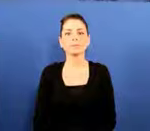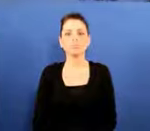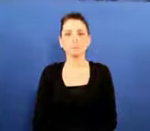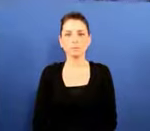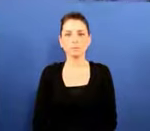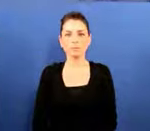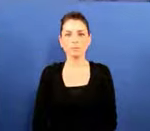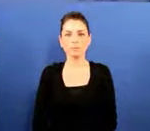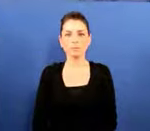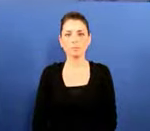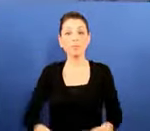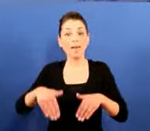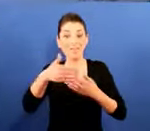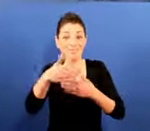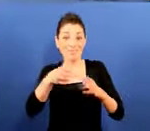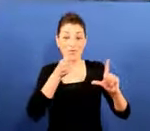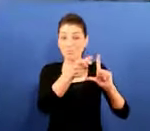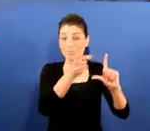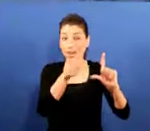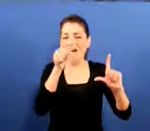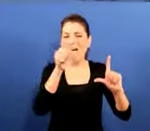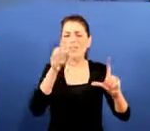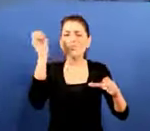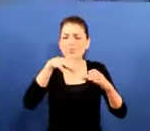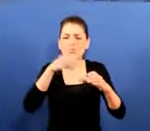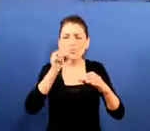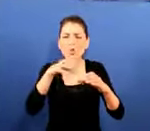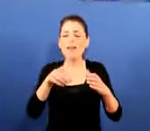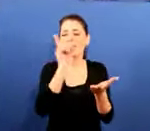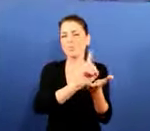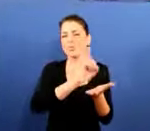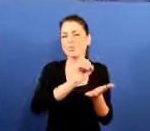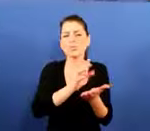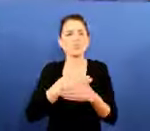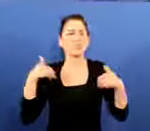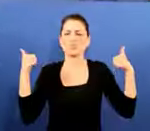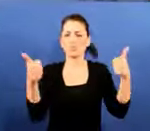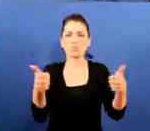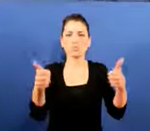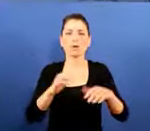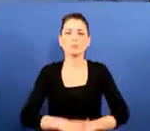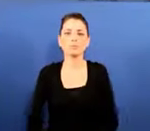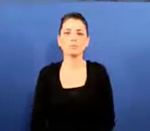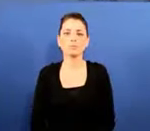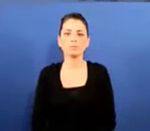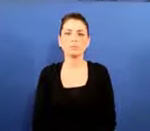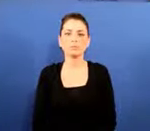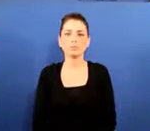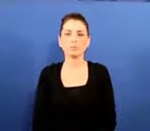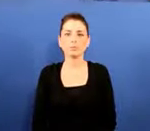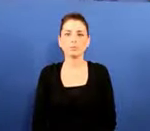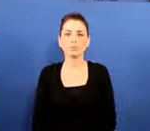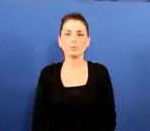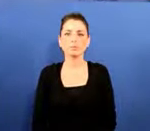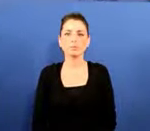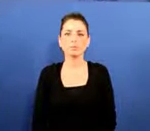erabiltzaile bakoitzarentzat. 2 giga dituen disko gogor virtual bata sarean edozein dokumentu biltegiratzeko. Dokumentu horiek edozein